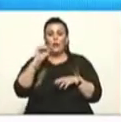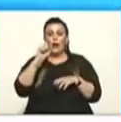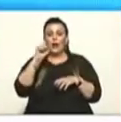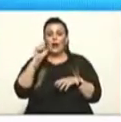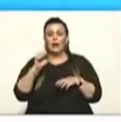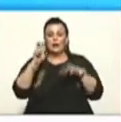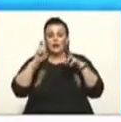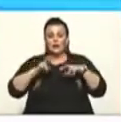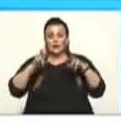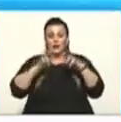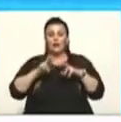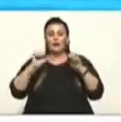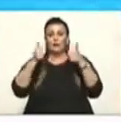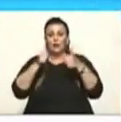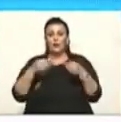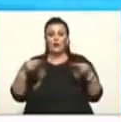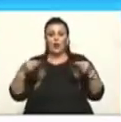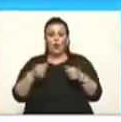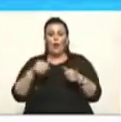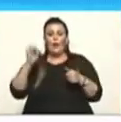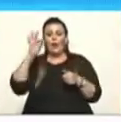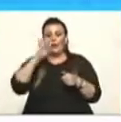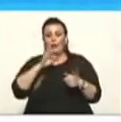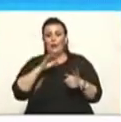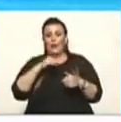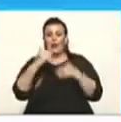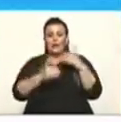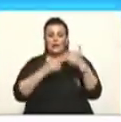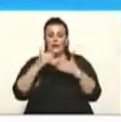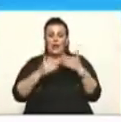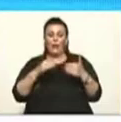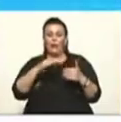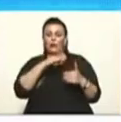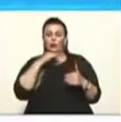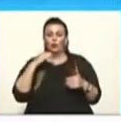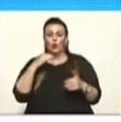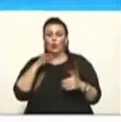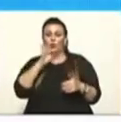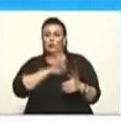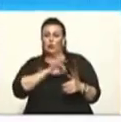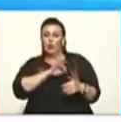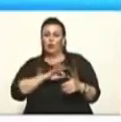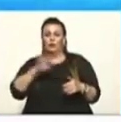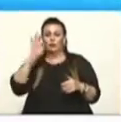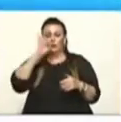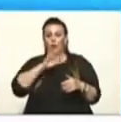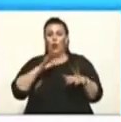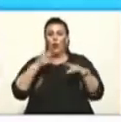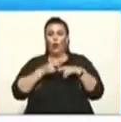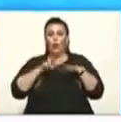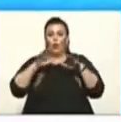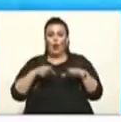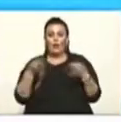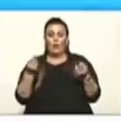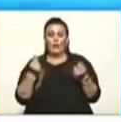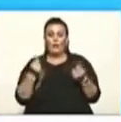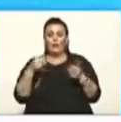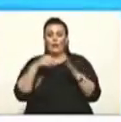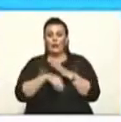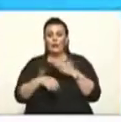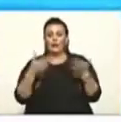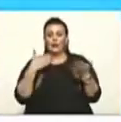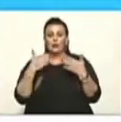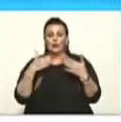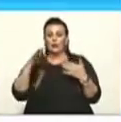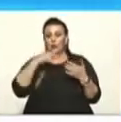ilə yanaşı komersiyalaşma istiqamətinə daha çox meyil edir. Burada biznes tərəfdaşlıq